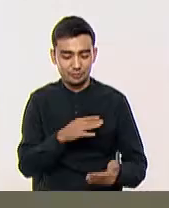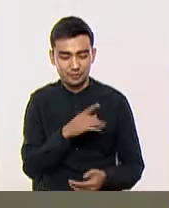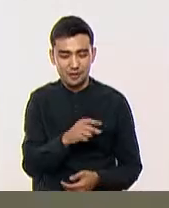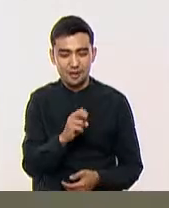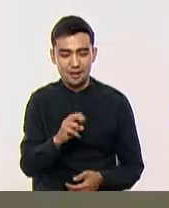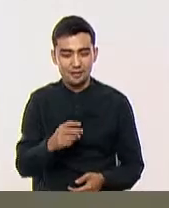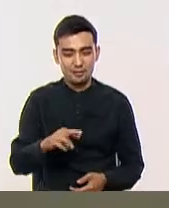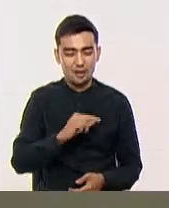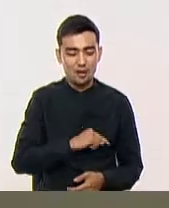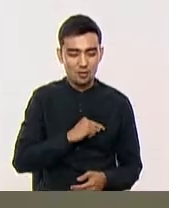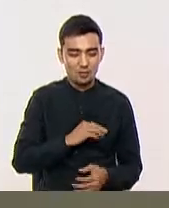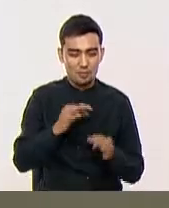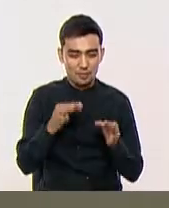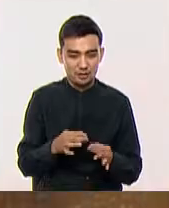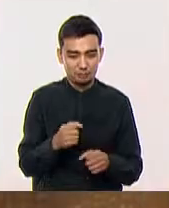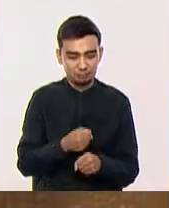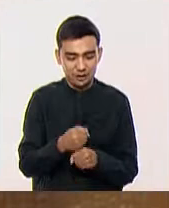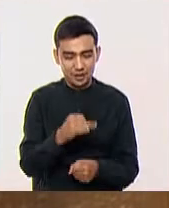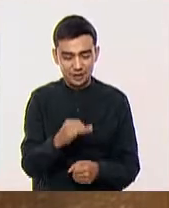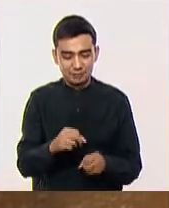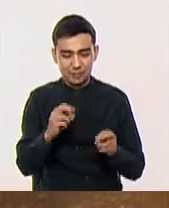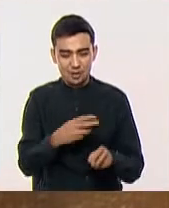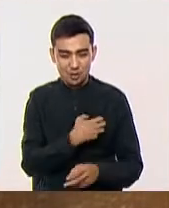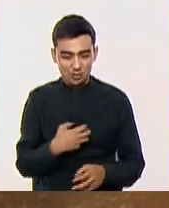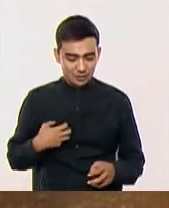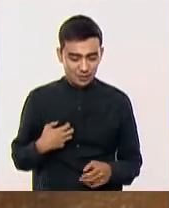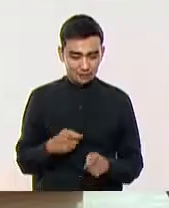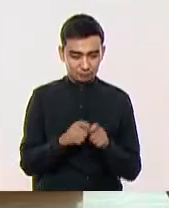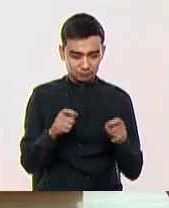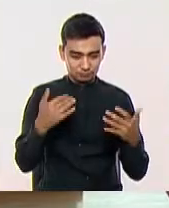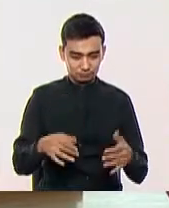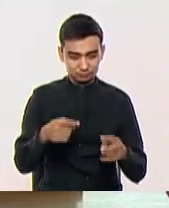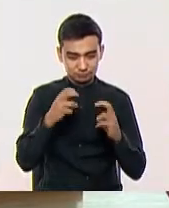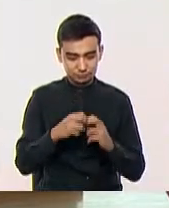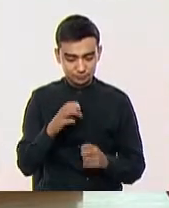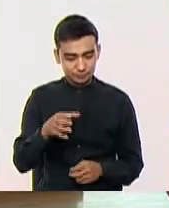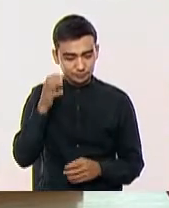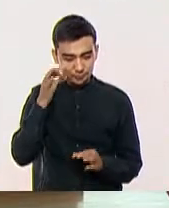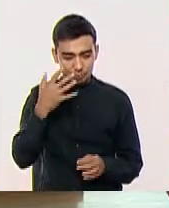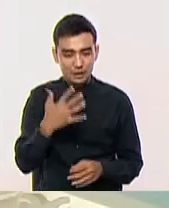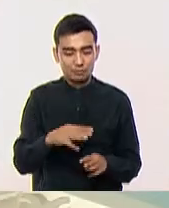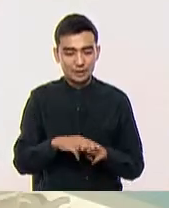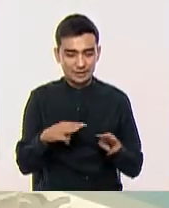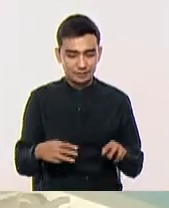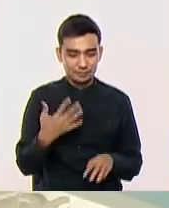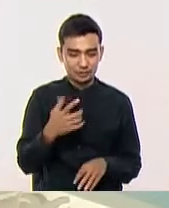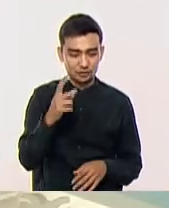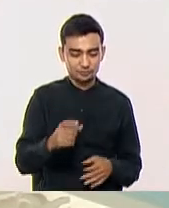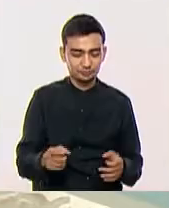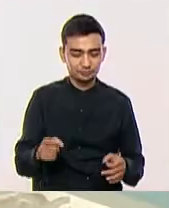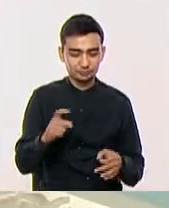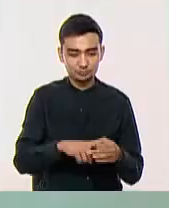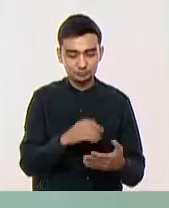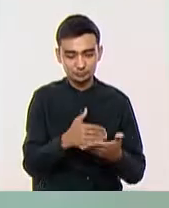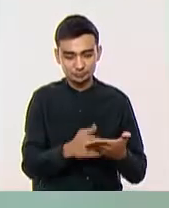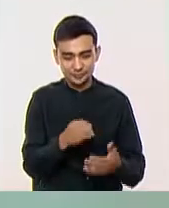академияның жұмысын реттеп, қайта ұйымдастыру үшін арнайы комиссия құрылыпты. Құрамына ғылым ордасынан 5, министрліктен 5 адам енгізілген.